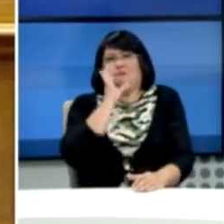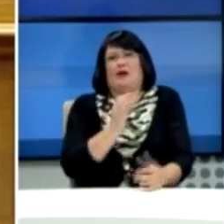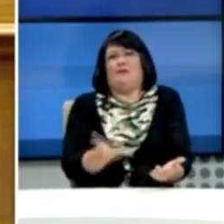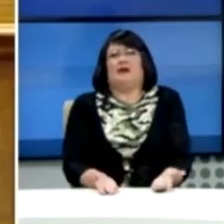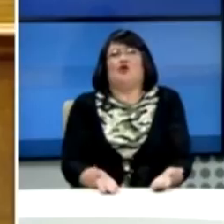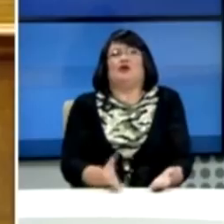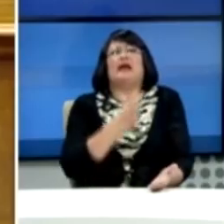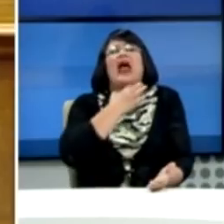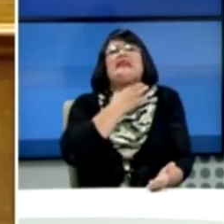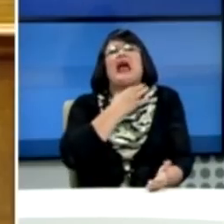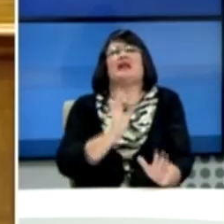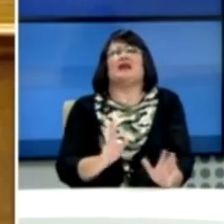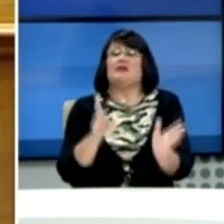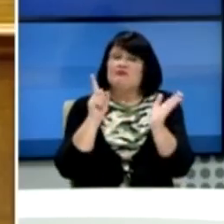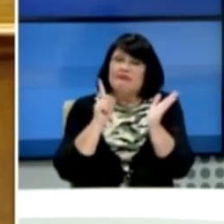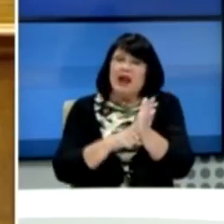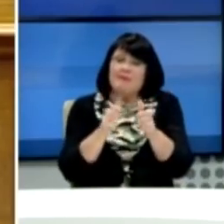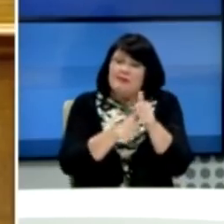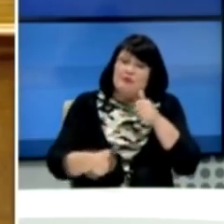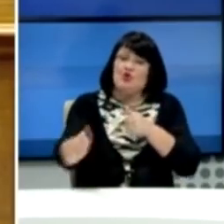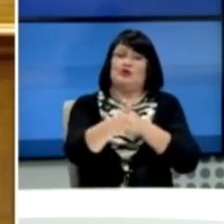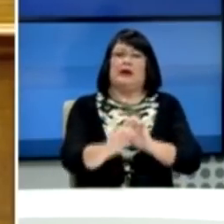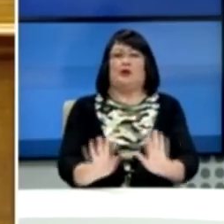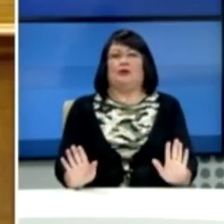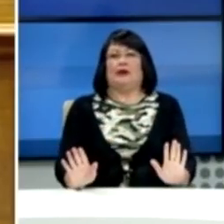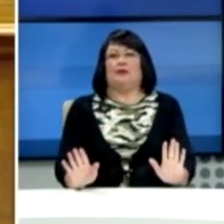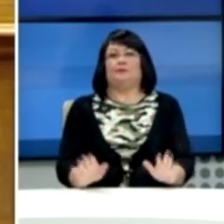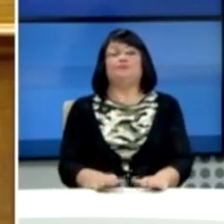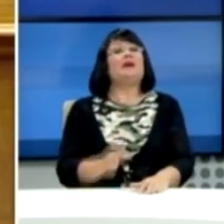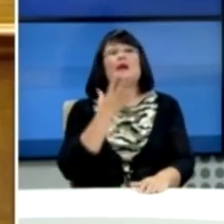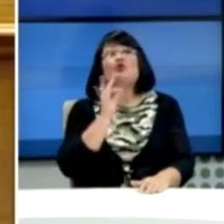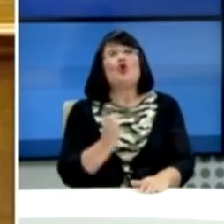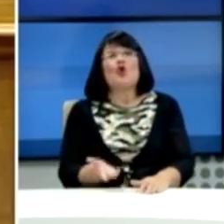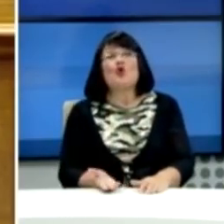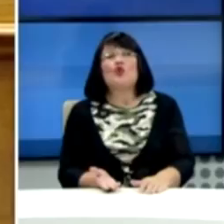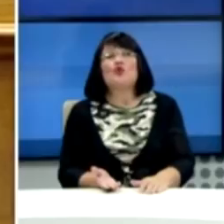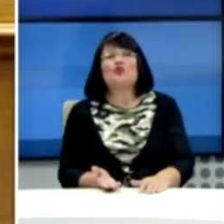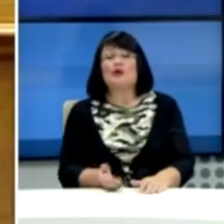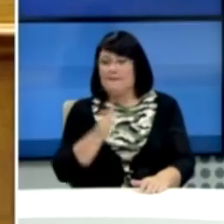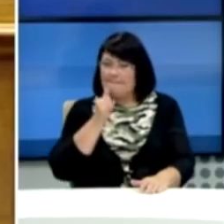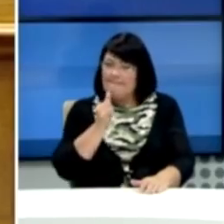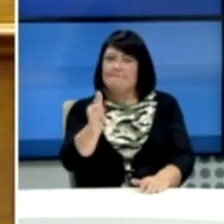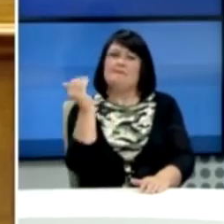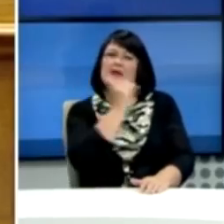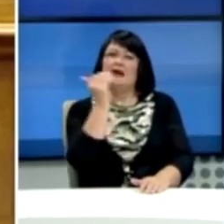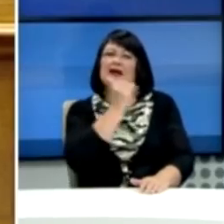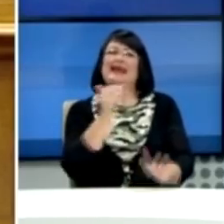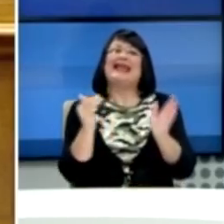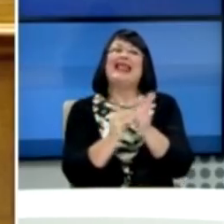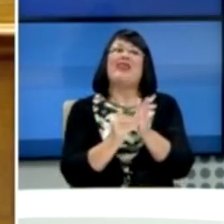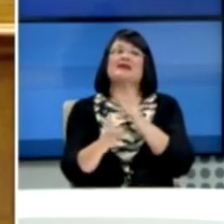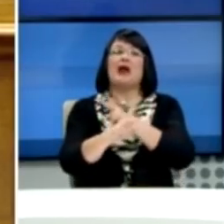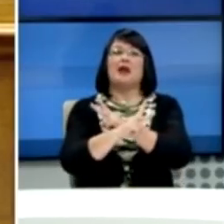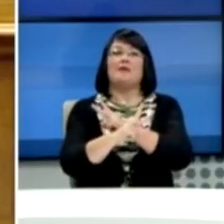πραγματικότητα, αναγκαιότητα και πρέπει να τεθεί ως προτεραιότητα. Γιατί η άμεση μονιμοποίηση των χιλιάδων